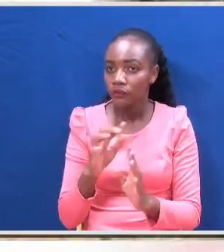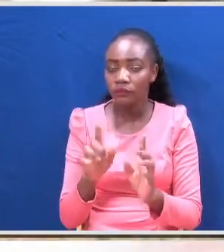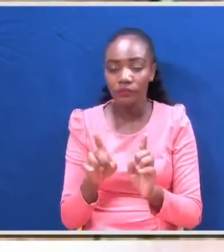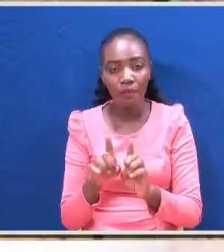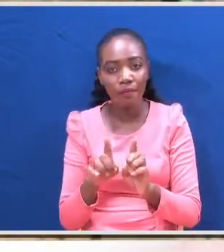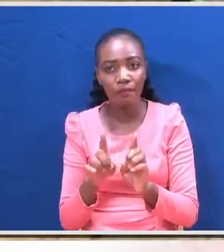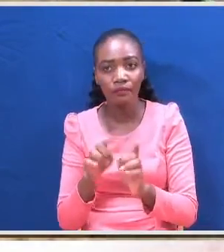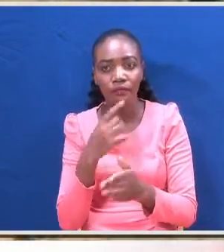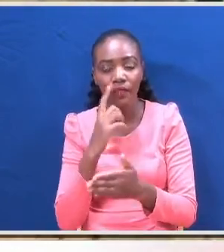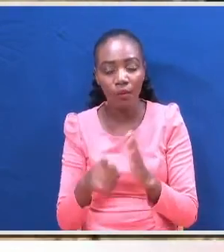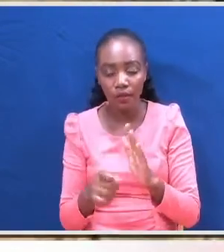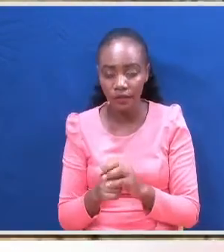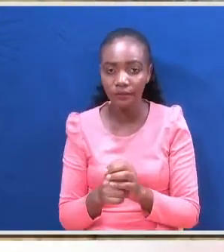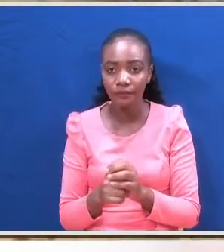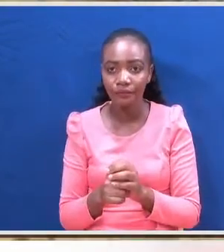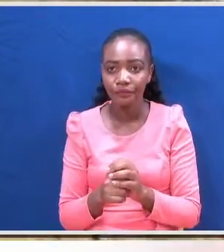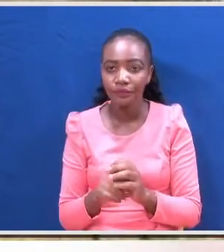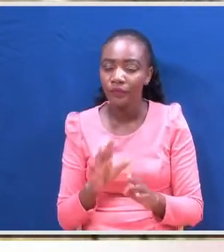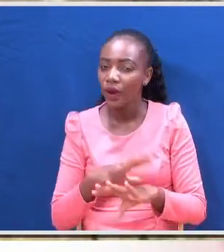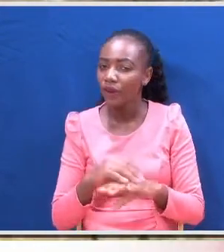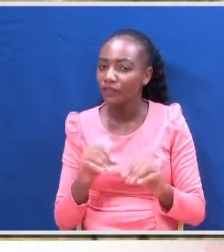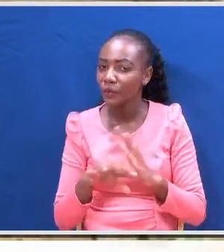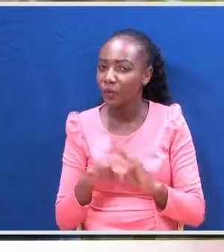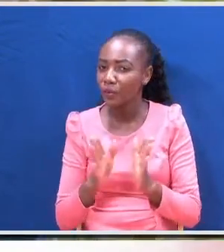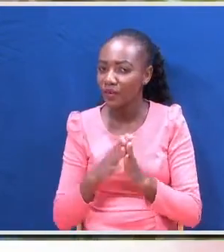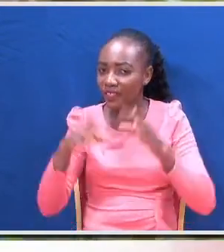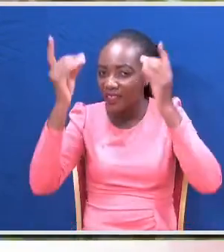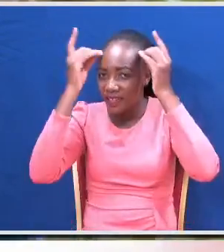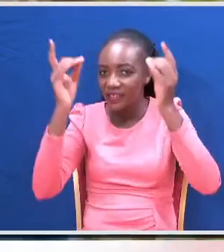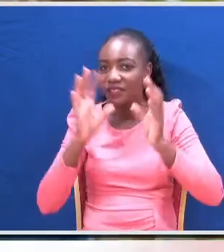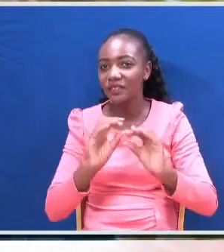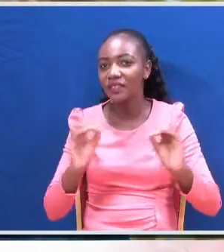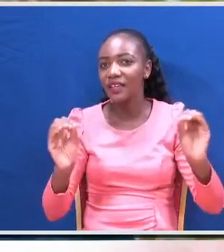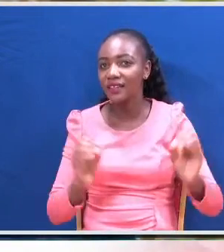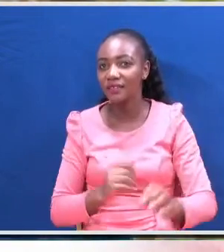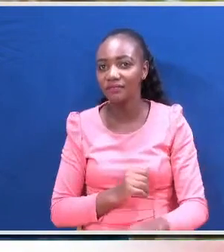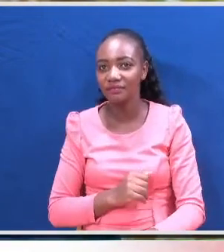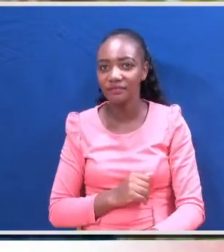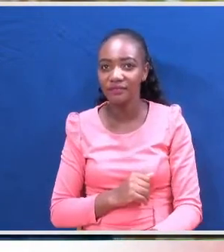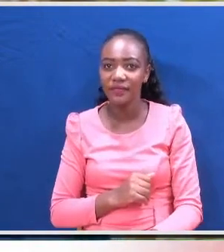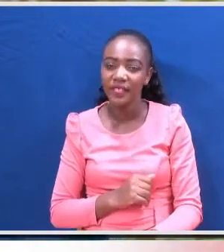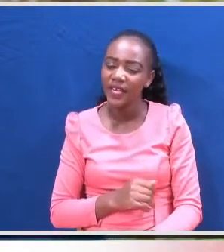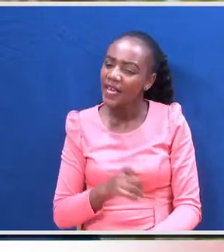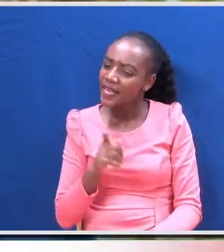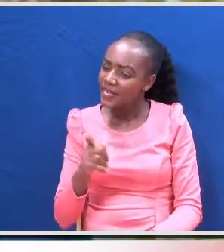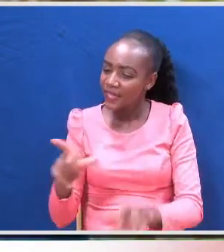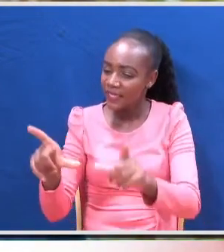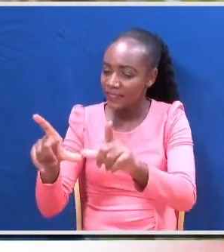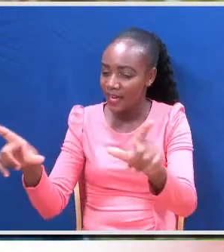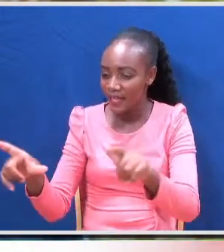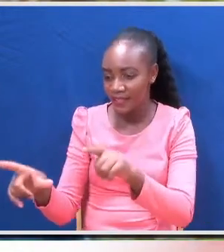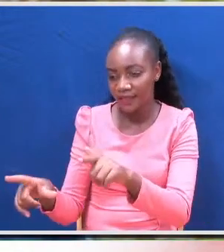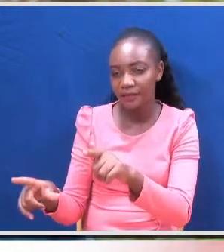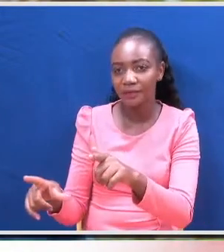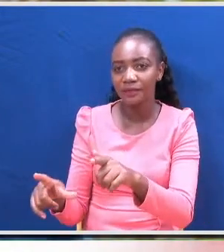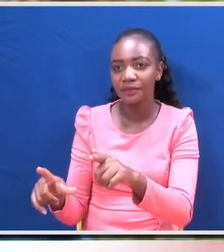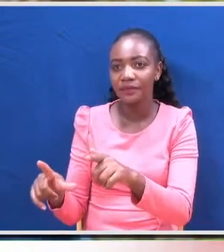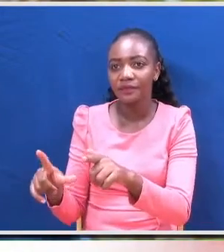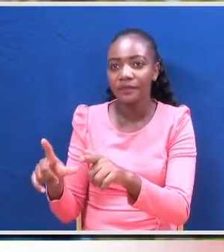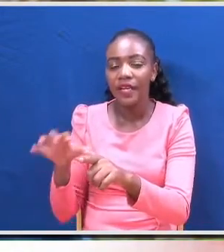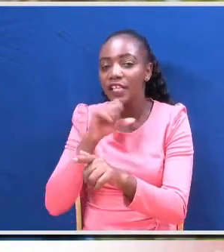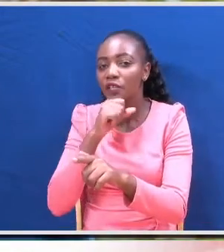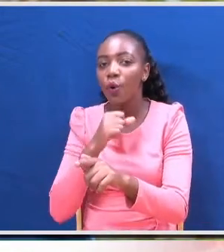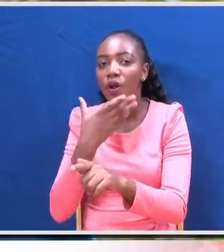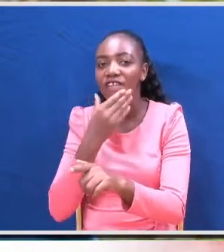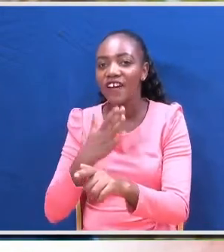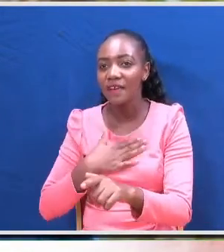uliopita, ameelezea kutoridhishwa na uamuzi huo. Na katika hiyo shamba ya babu yetu, si